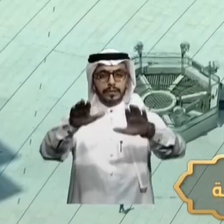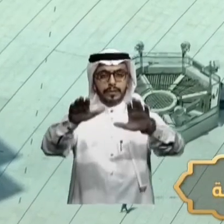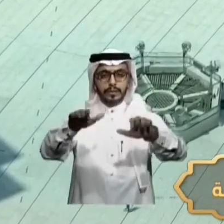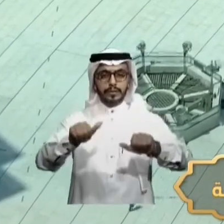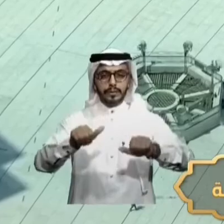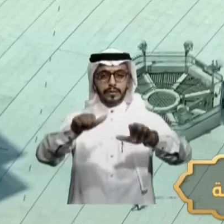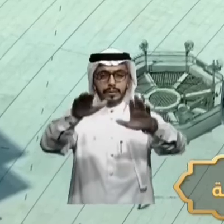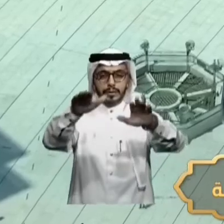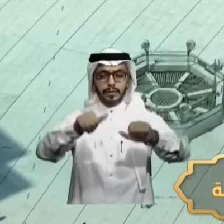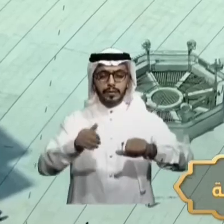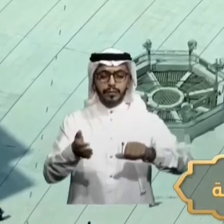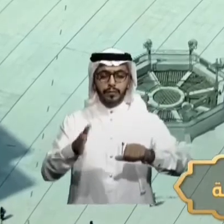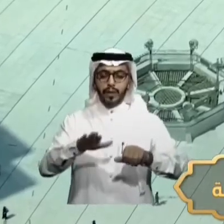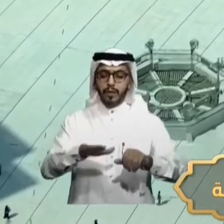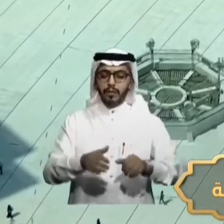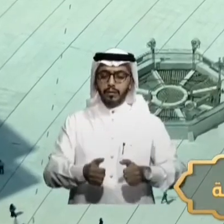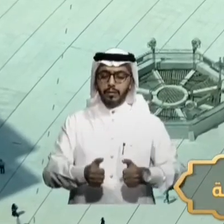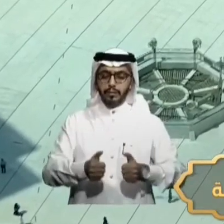حي على